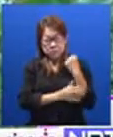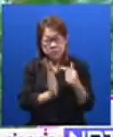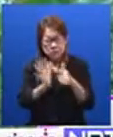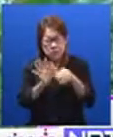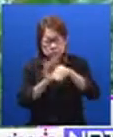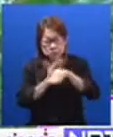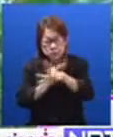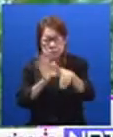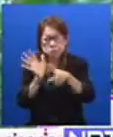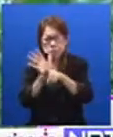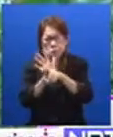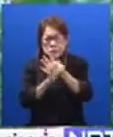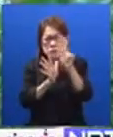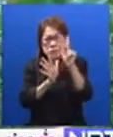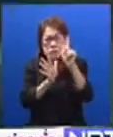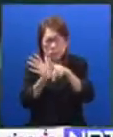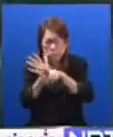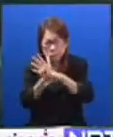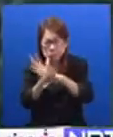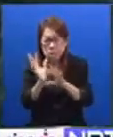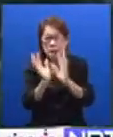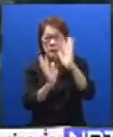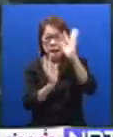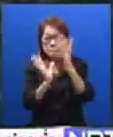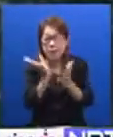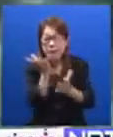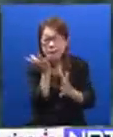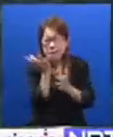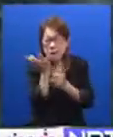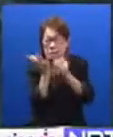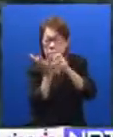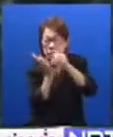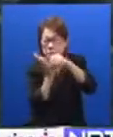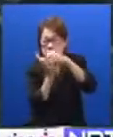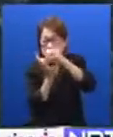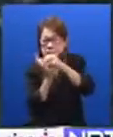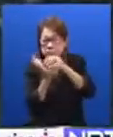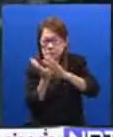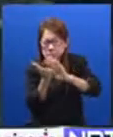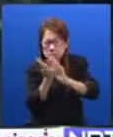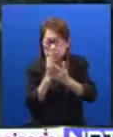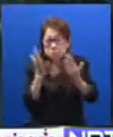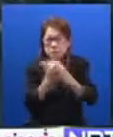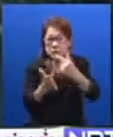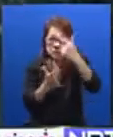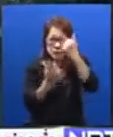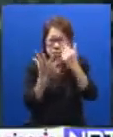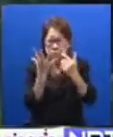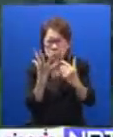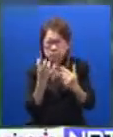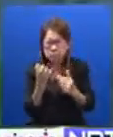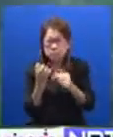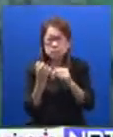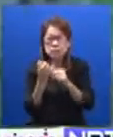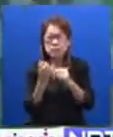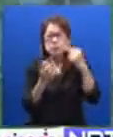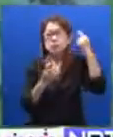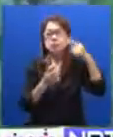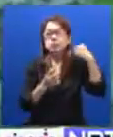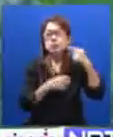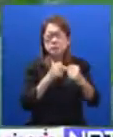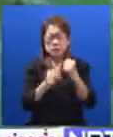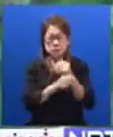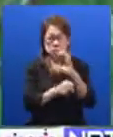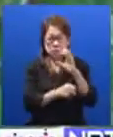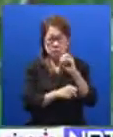บาดกัดกินน้ำเลี้ยงที่บริเวณใบบัวจนทำให้ใบมีสีดำแล้วก็แห้งเหี่ยวนางอุษาอุปมะอายุ